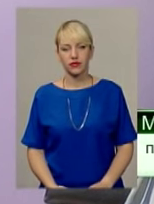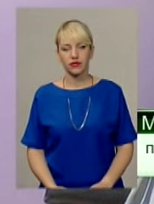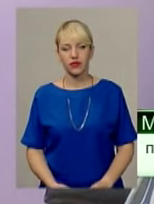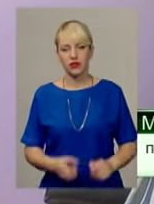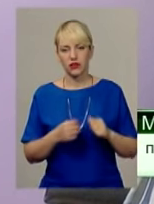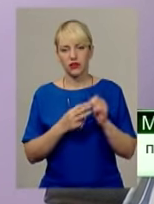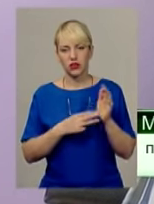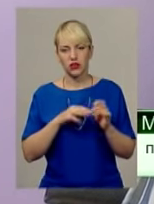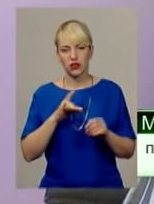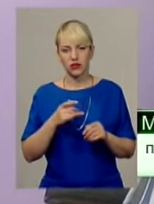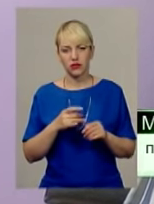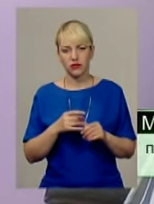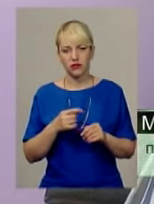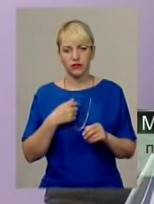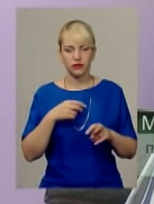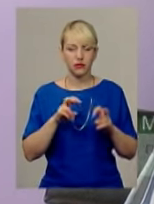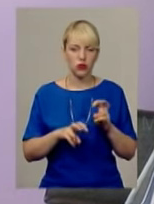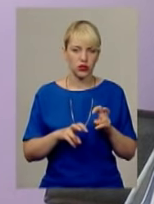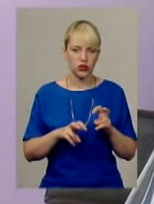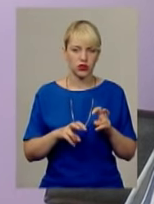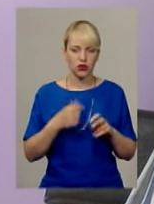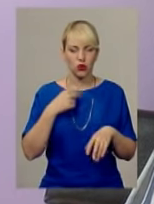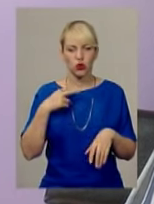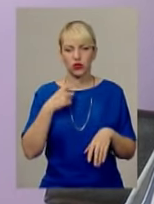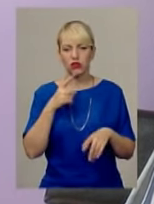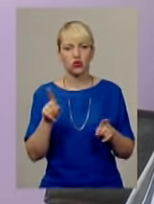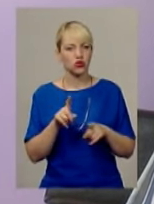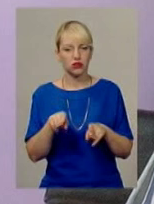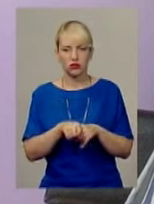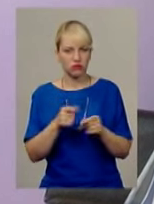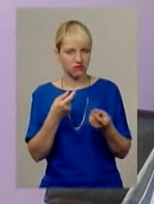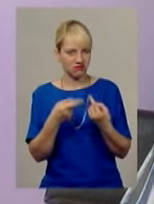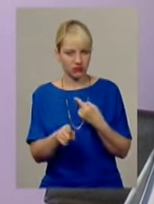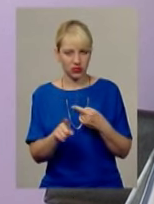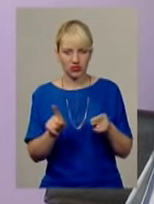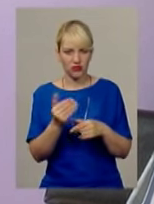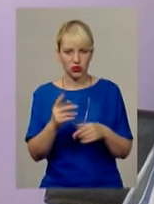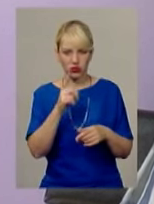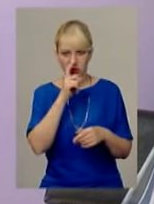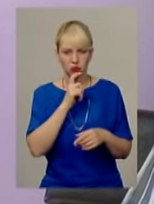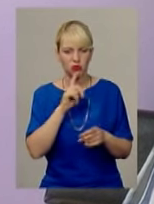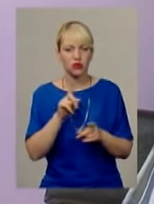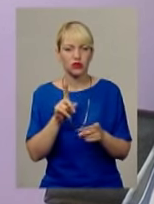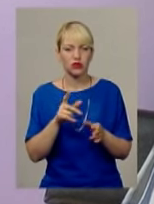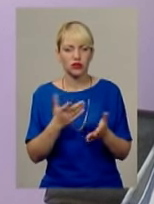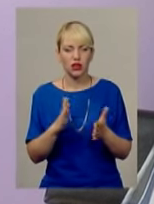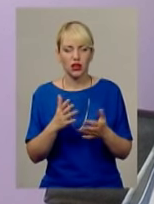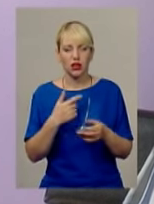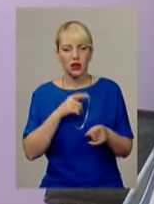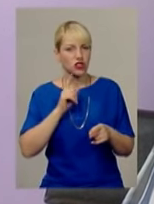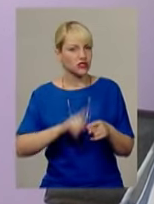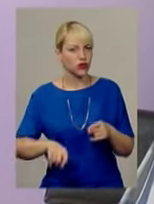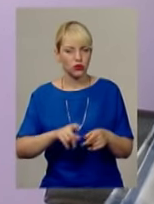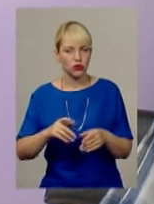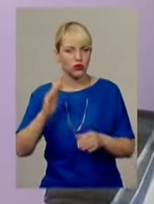травня до церкви, так поснідав, як слідує, дочка каже, тату, щось не те з вами, вам це носить. Викликали швидку